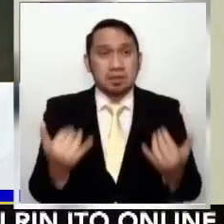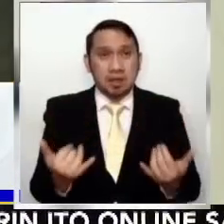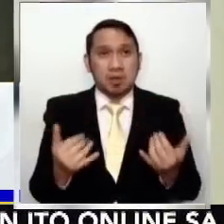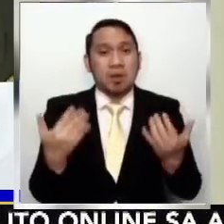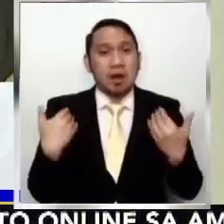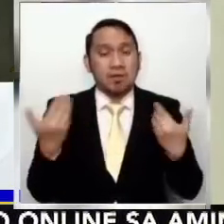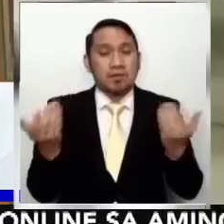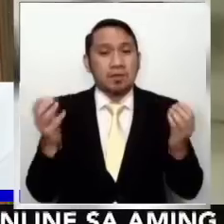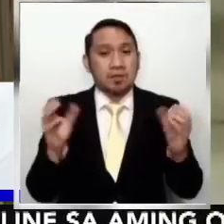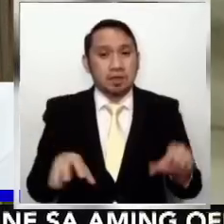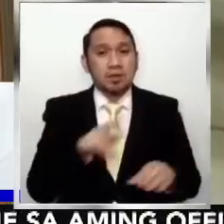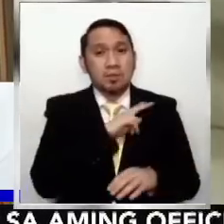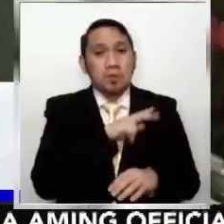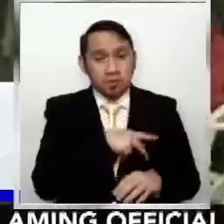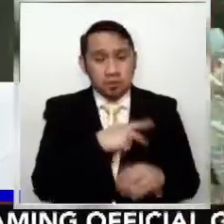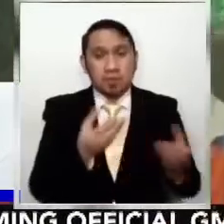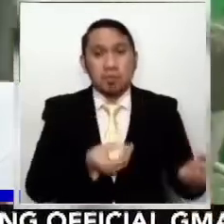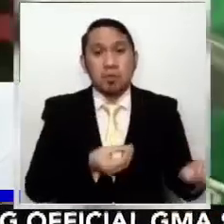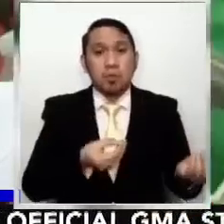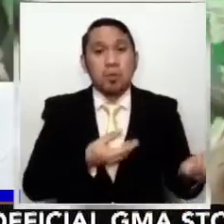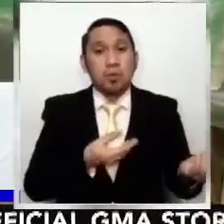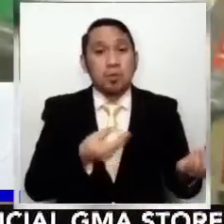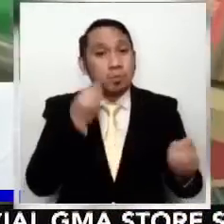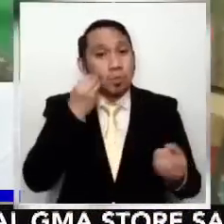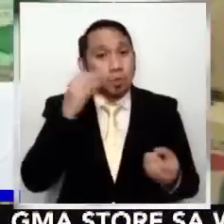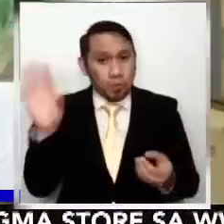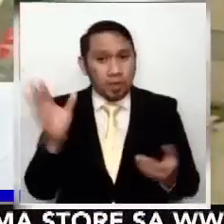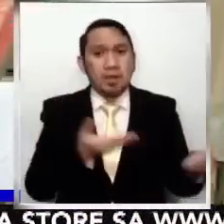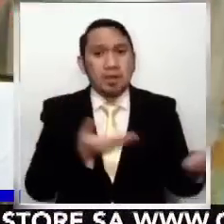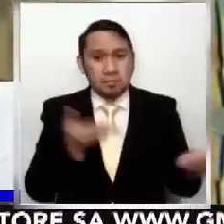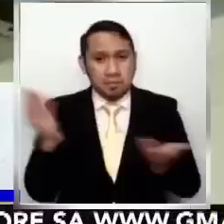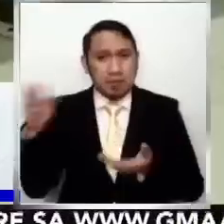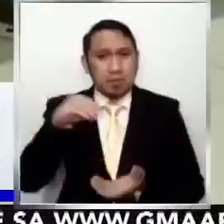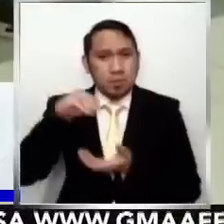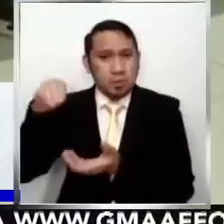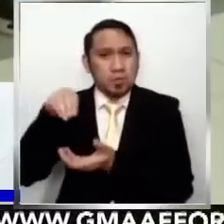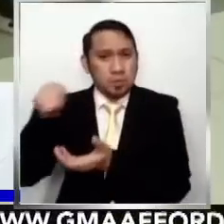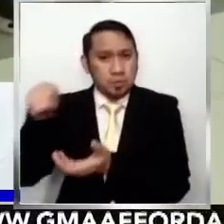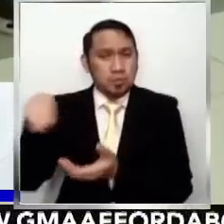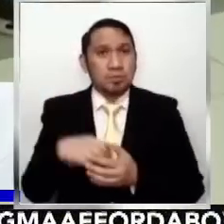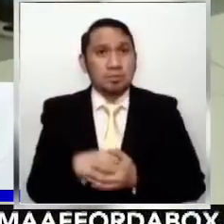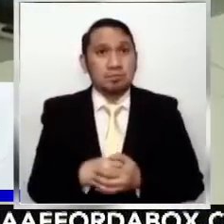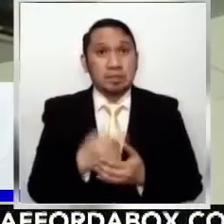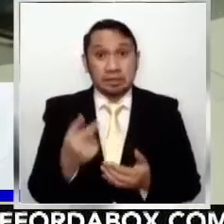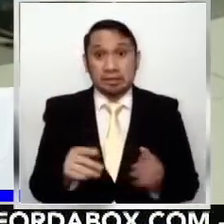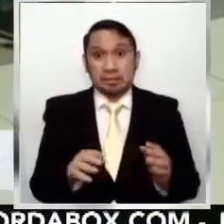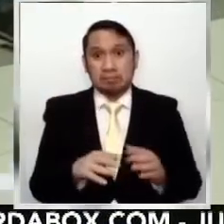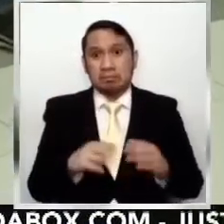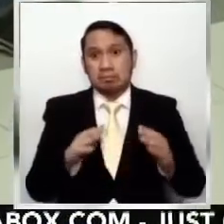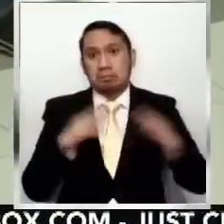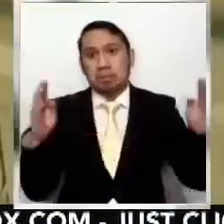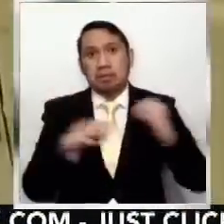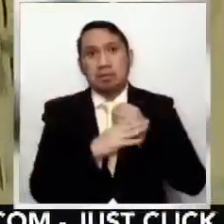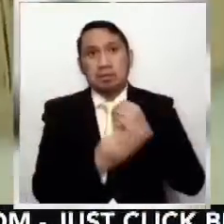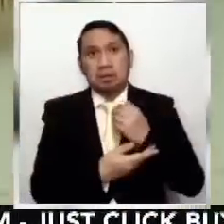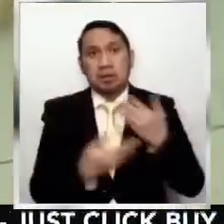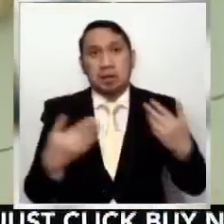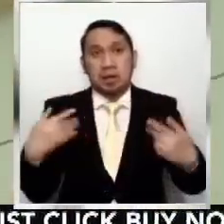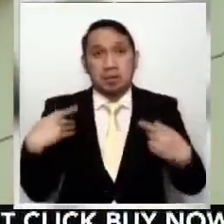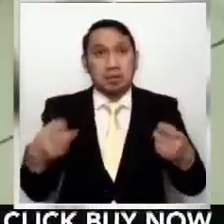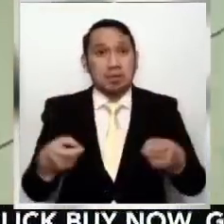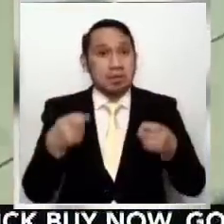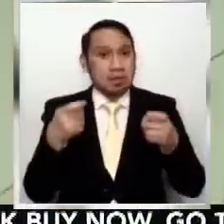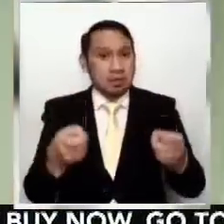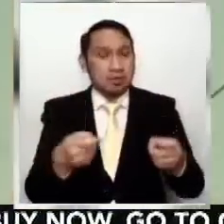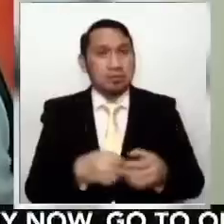personal maiuwi ang kanilang mga pasalubong sa mga mahal sa buhay. Ang malaking bagaheng ito, regalo ni Verhel sa kanyang anak. Bike